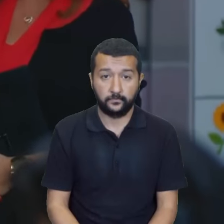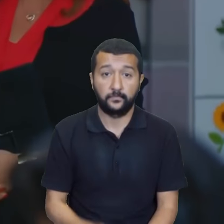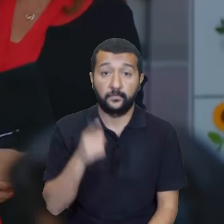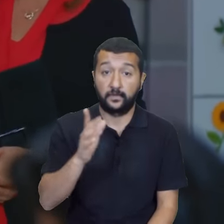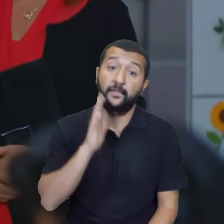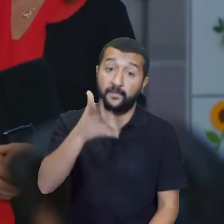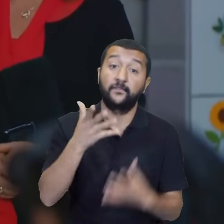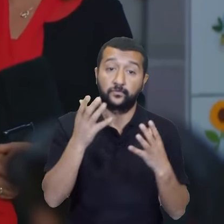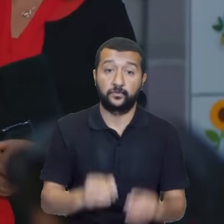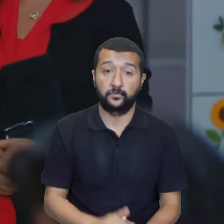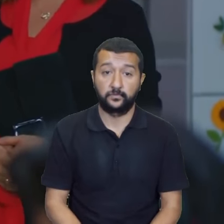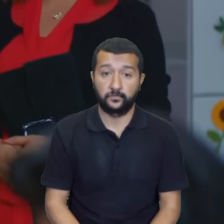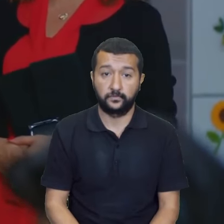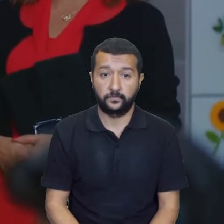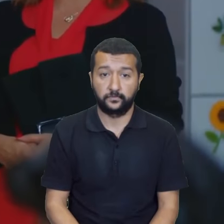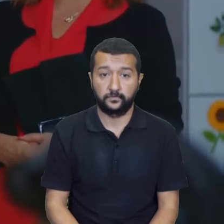Belki de daha fazla.